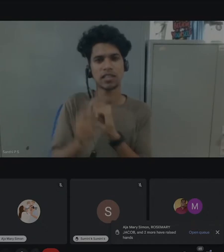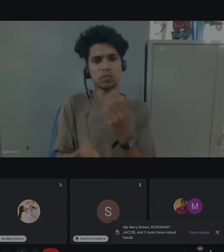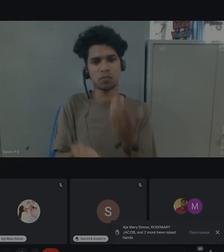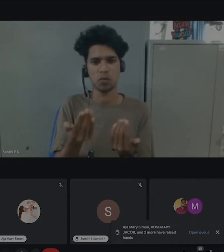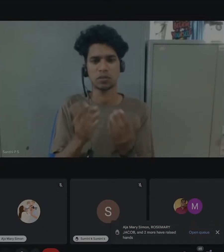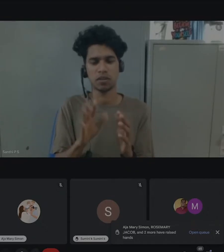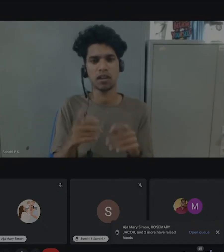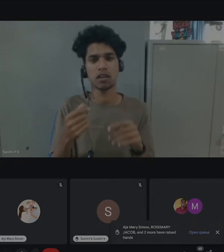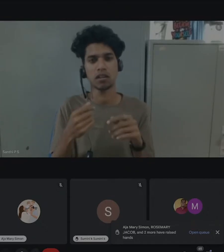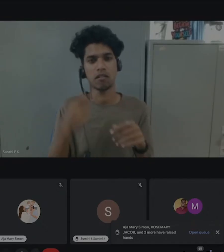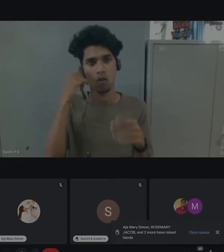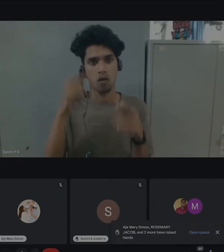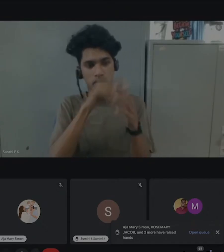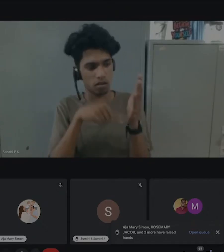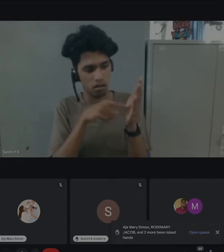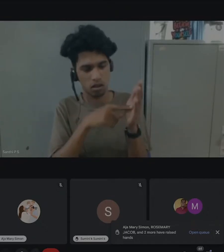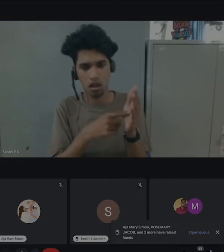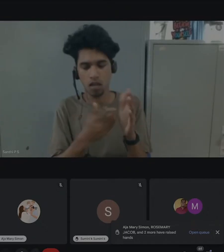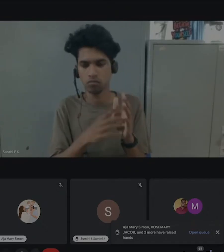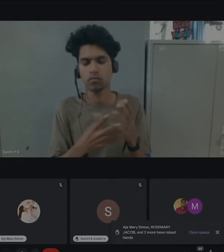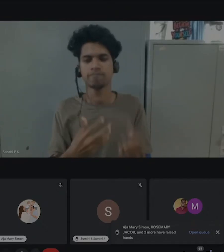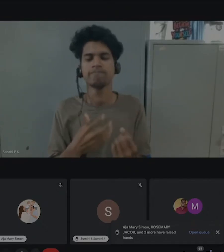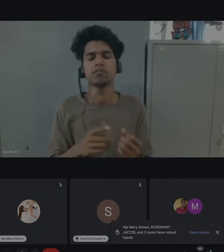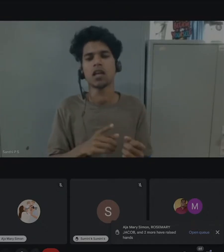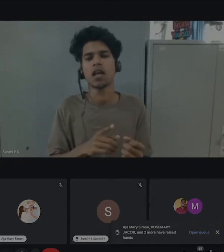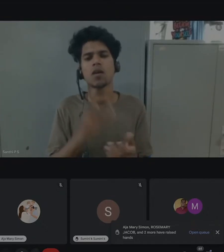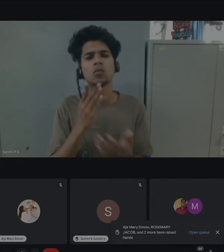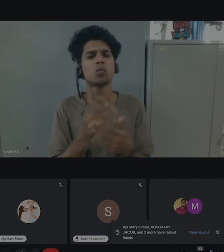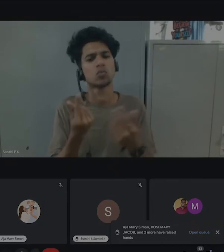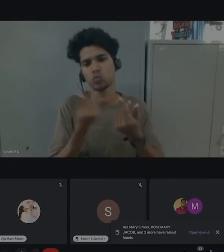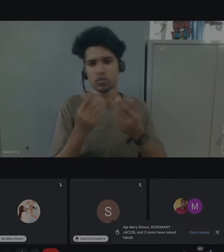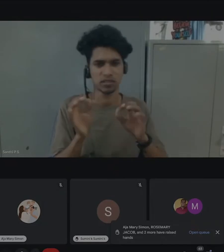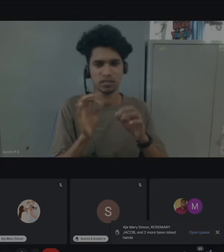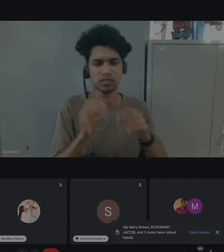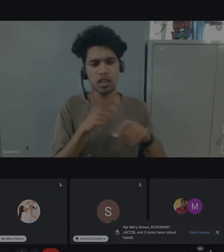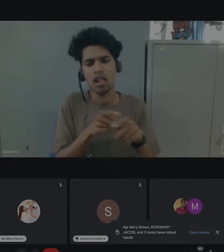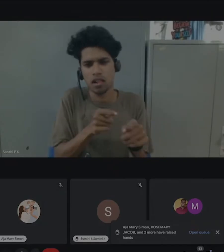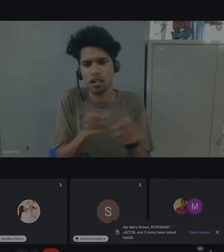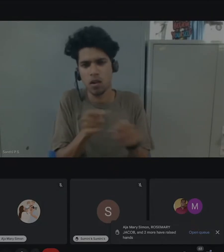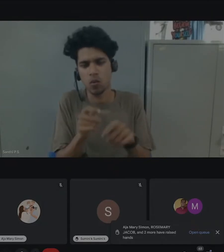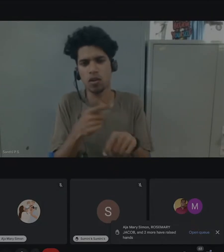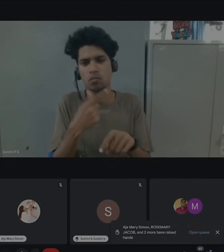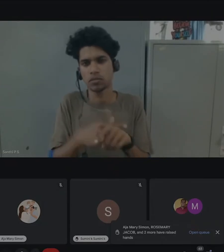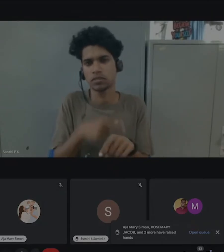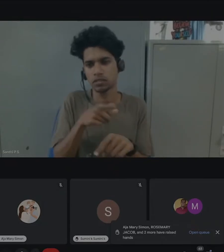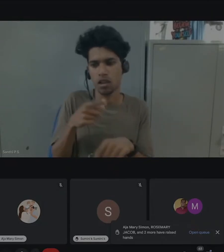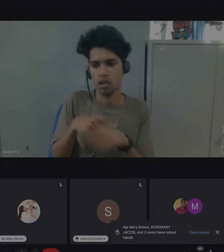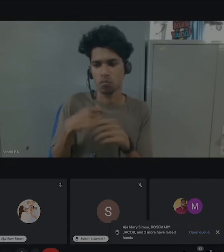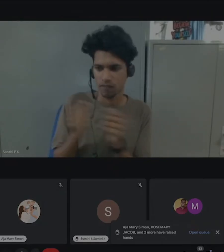കുറച്ചത് കൊണ്ട് കാര്യമില്ല, നമ്മൾ അവരുമായിട്ട് സ്പെൻഡ് ചെയ്യുന്ന ടൈം വളരെയധികം കൂട്ടുകയും, അതുപോലെ കുഞ്ഞിനെ 4.5 വയസ്സായില്ലോ,